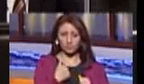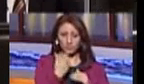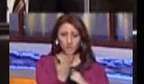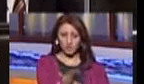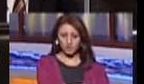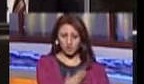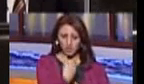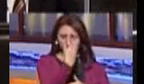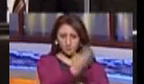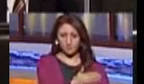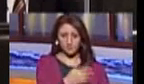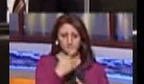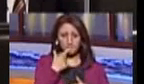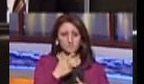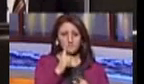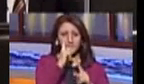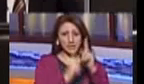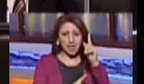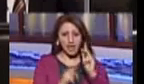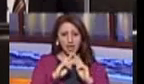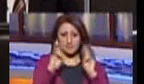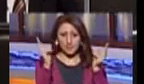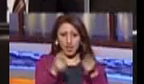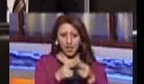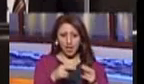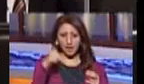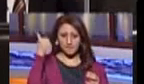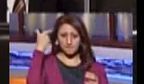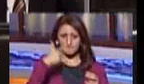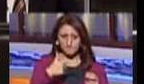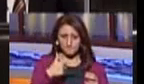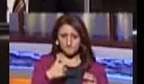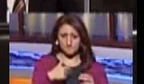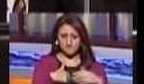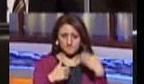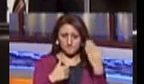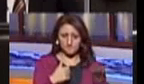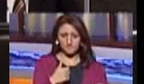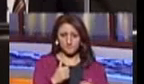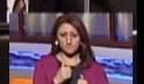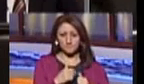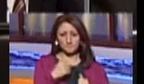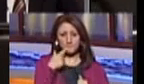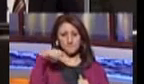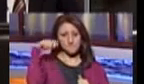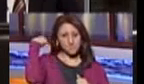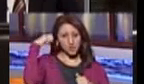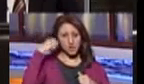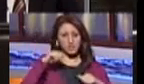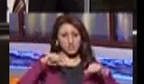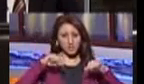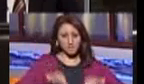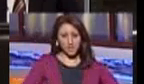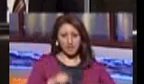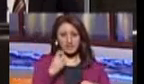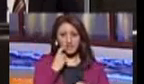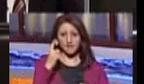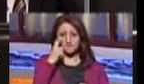برسم معالي المستشار الجليل النائب العام، سعادة المستشار رئيس المكتب الفني أشر